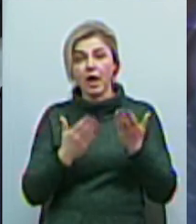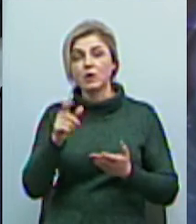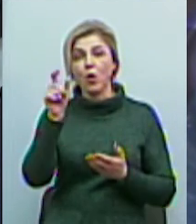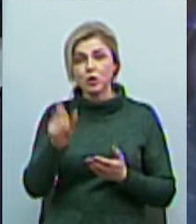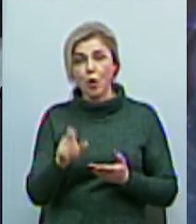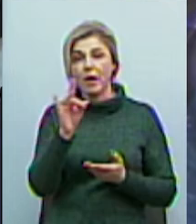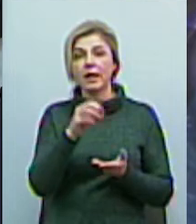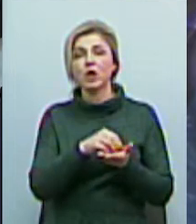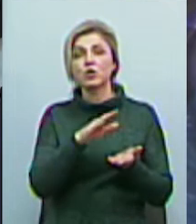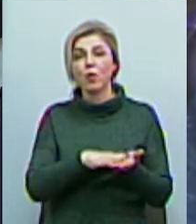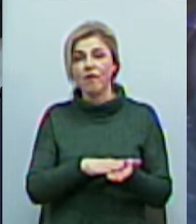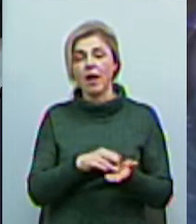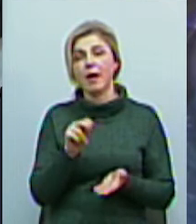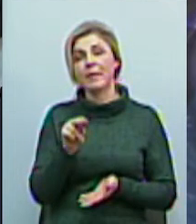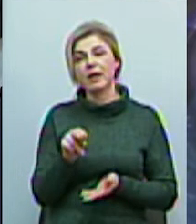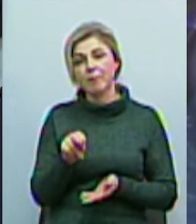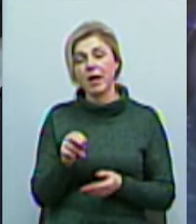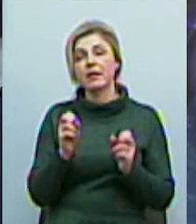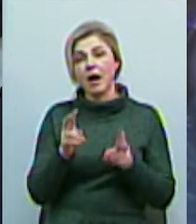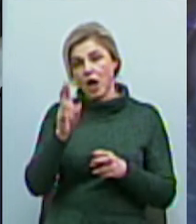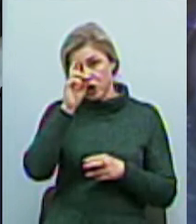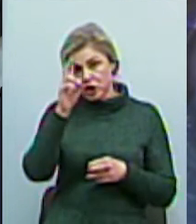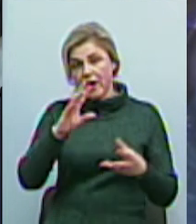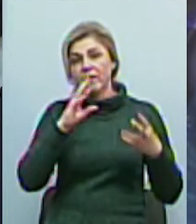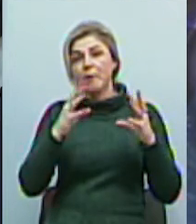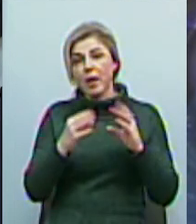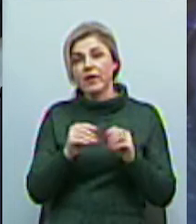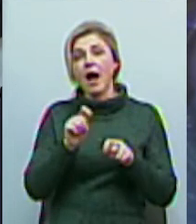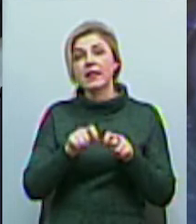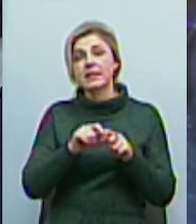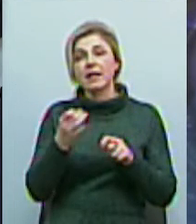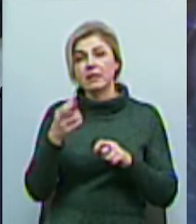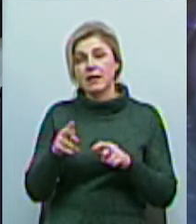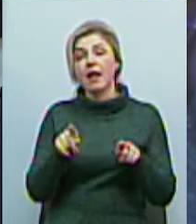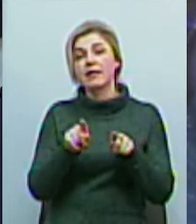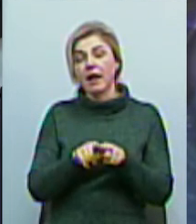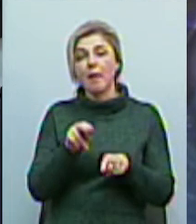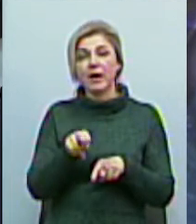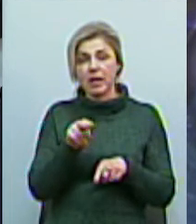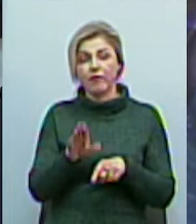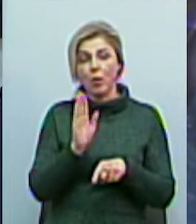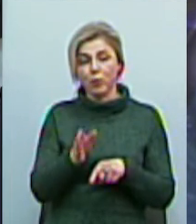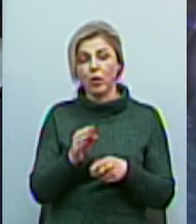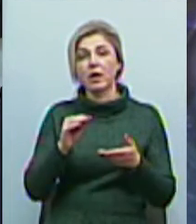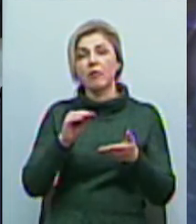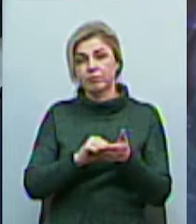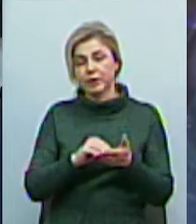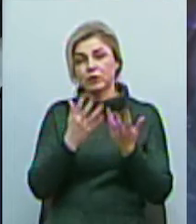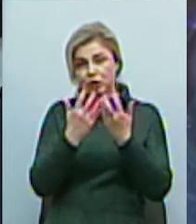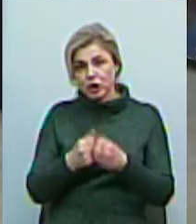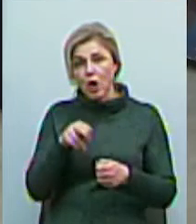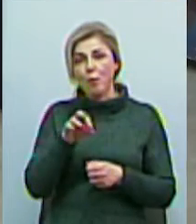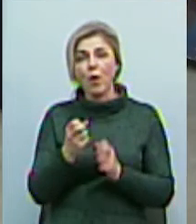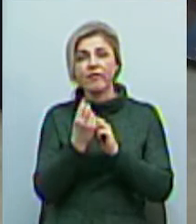зареєструвала предмети як державну підсумкову атестацію, то такі предмети будуть прошкальовані в 12-бальній